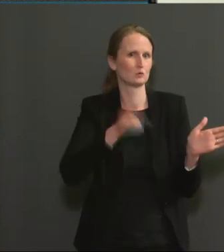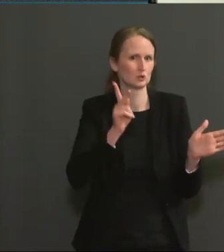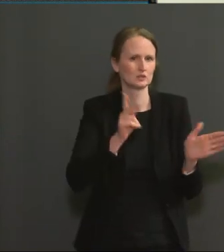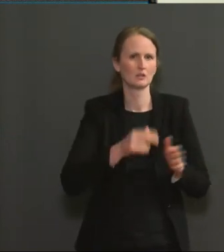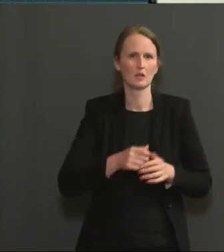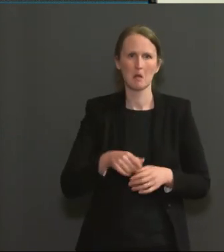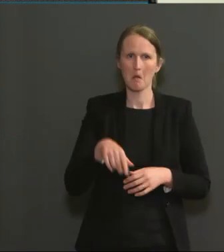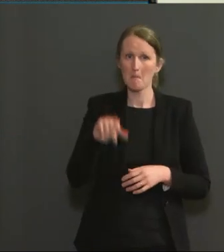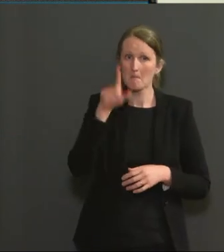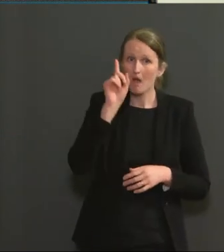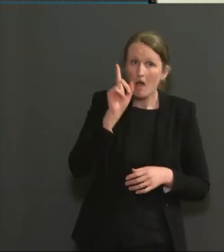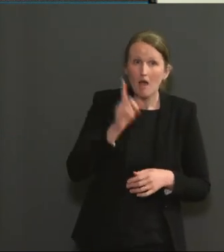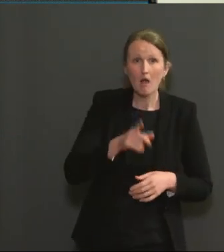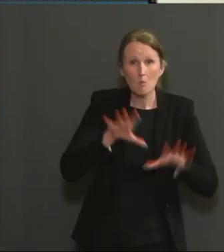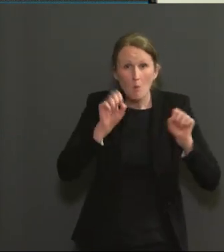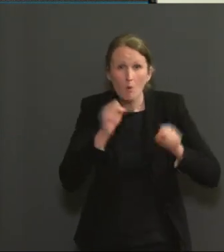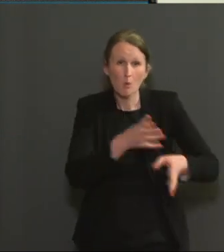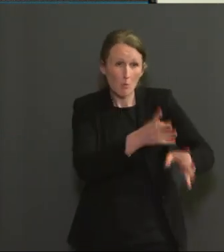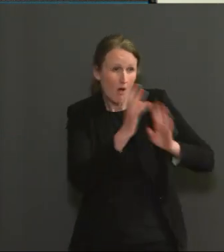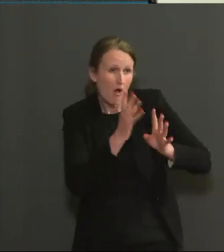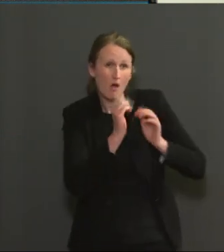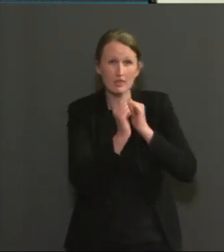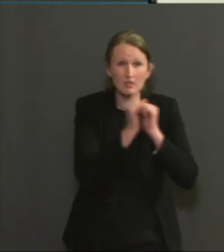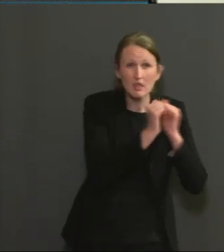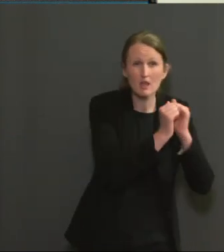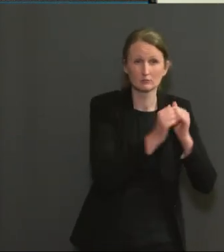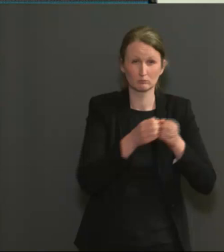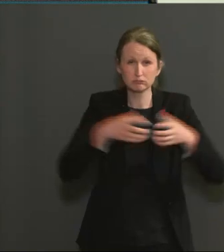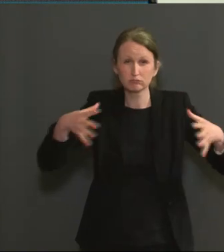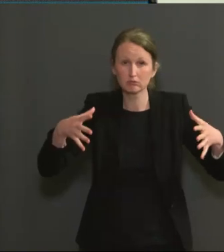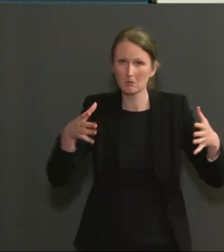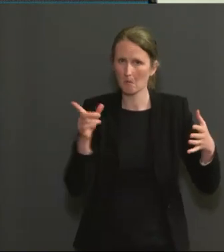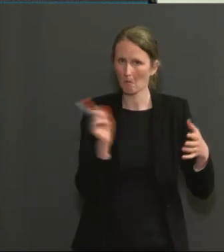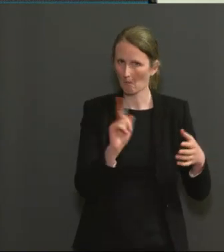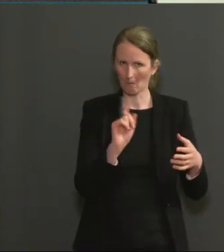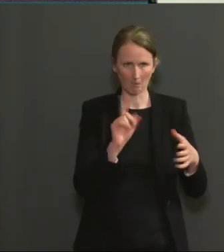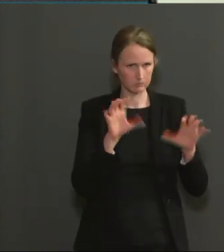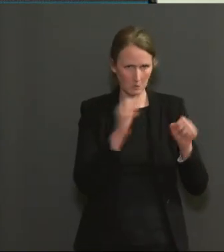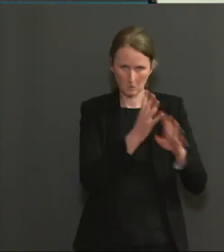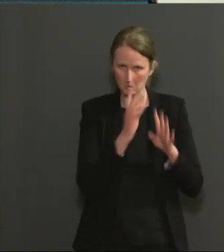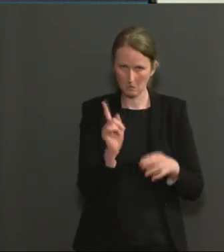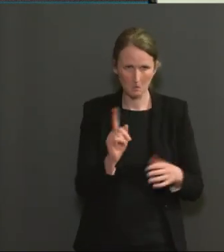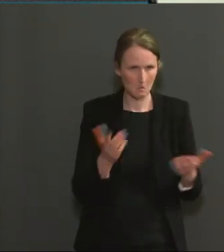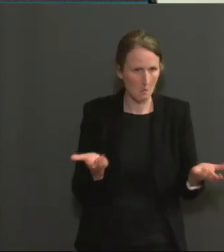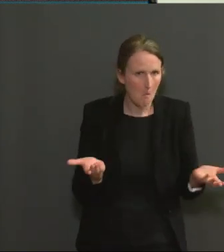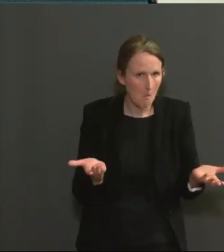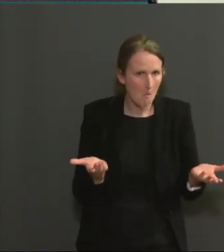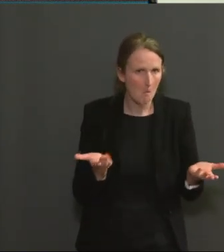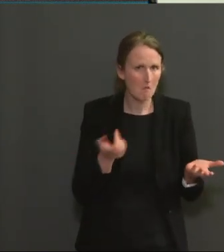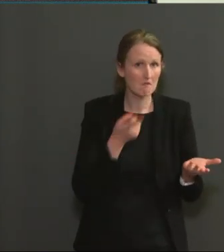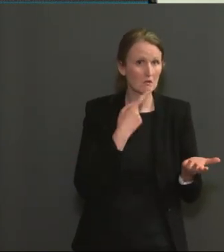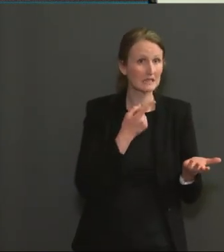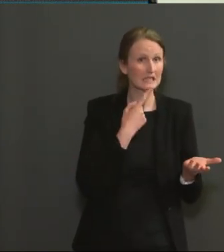n'a pas beaucoup augmenté et donc celle-ci ne peut pas expliquer l'entièreté du phénomène que nous constatons